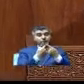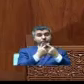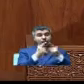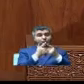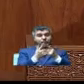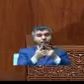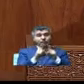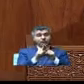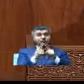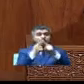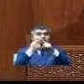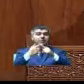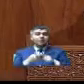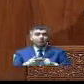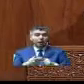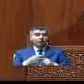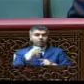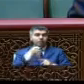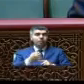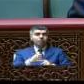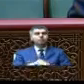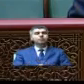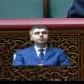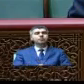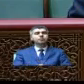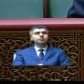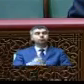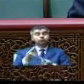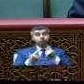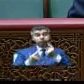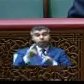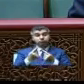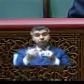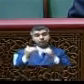هذا المسار لا يعتمد إلا على رأس المال،